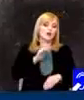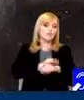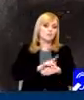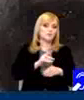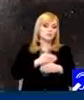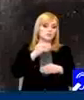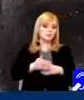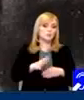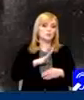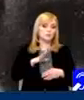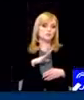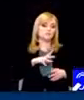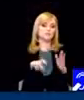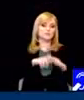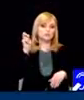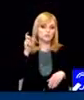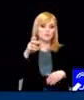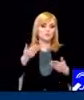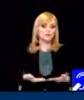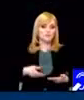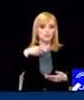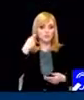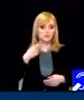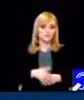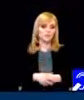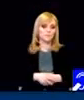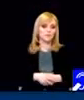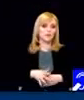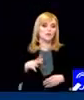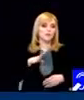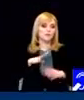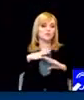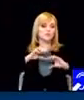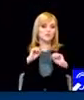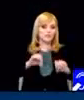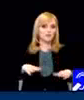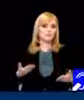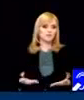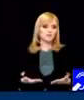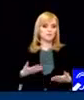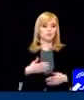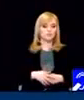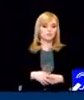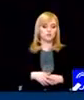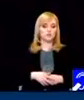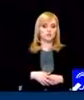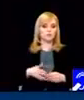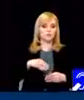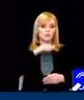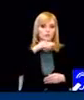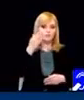târziu debarcarea sa din viața politică. El a fost cel care s-a sacrificat pentru țară și și-a sacrificat cariera politică